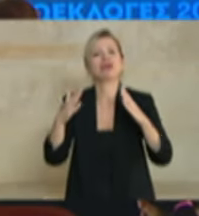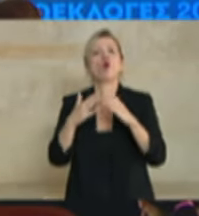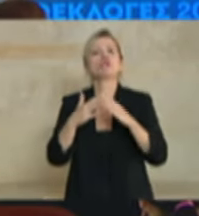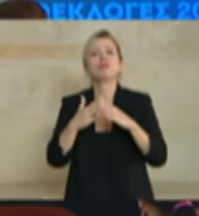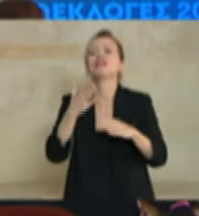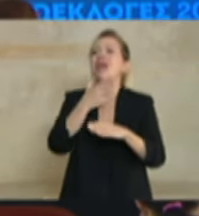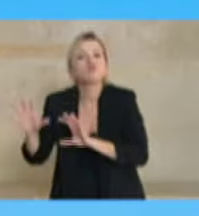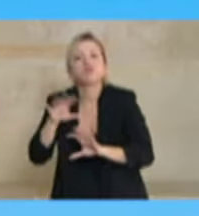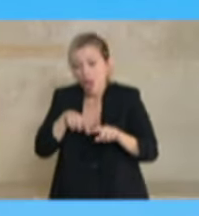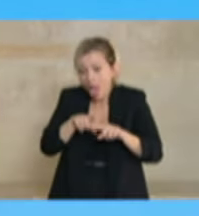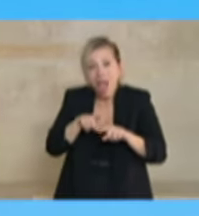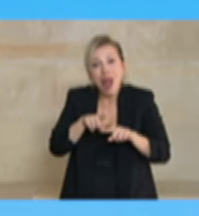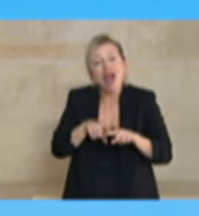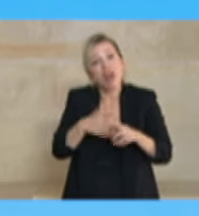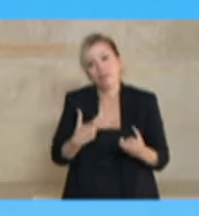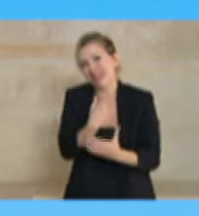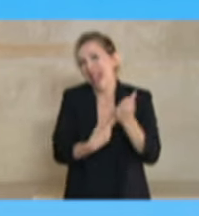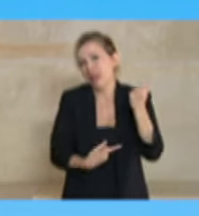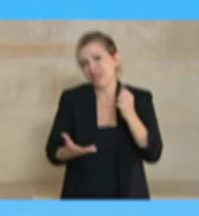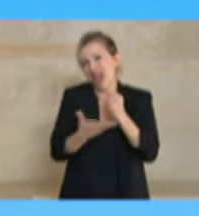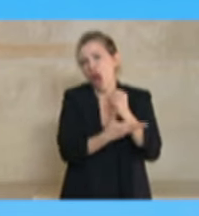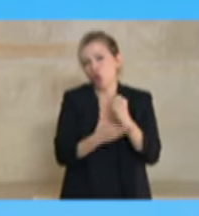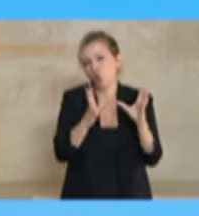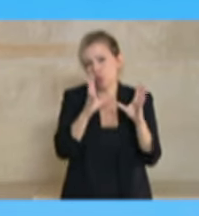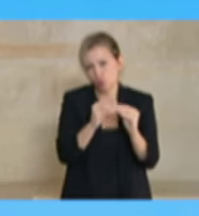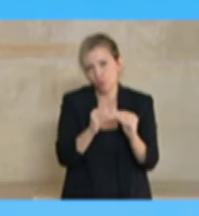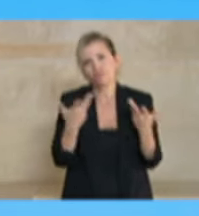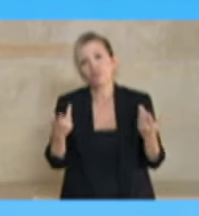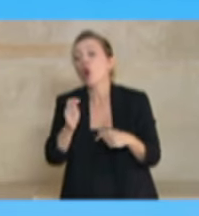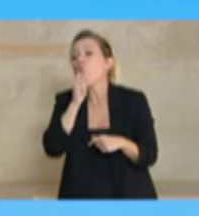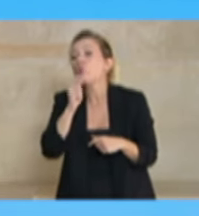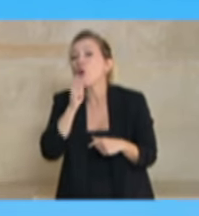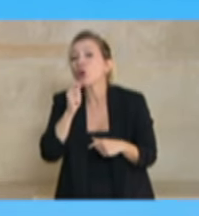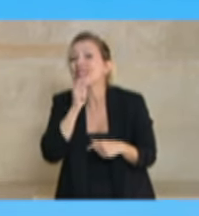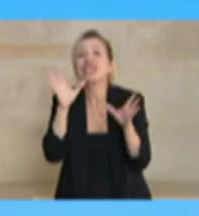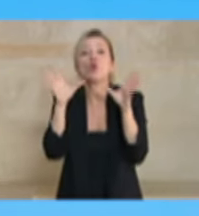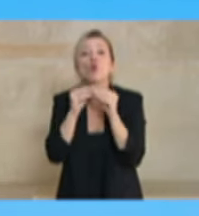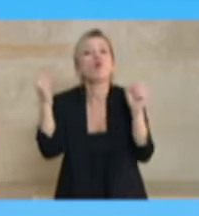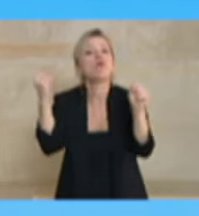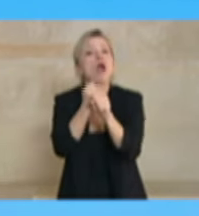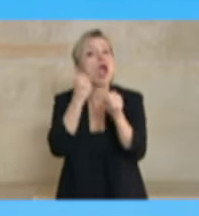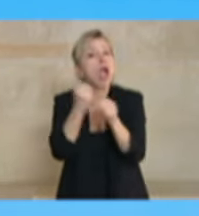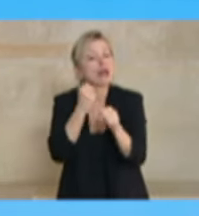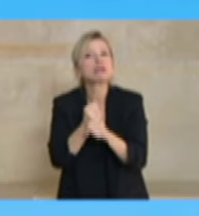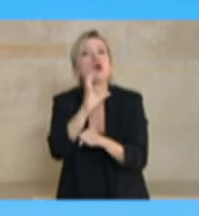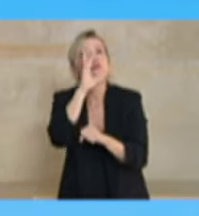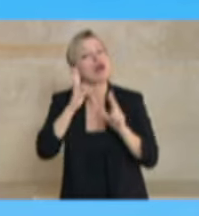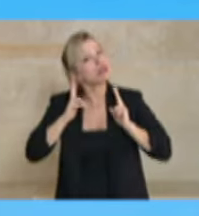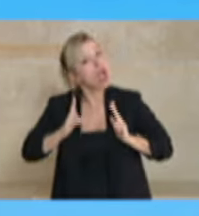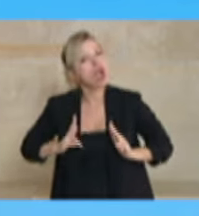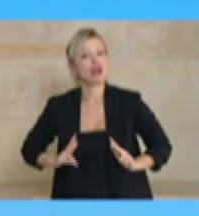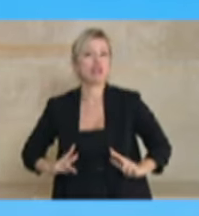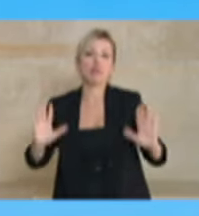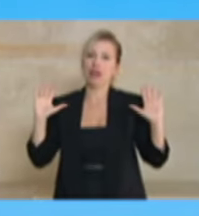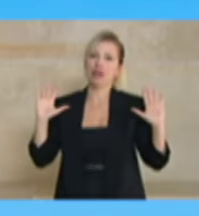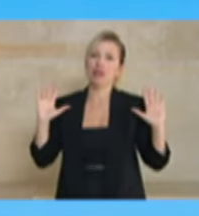ανεργίας θα επιτευχθεί νωρίτερα. Θα έλεγα ότι η πολιτική μας στα ζητήματα της εργασίας είναι μια πολύ επιτυχημένη πολιτική και βέβαια ο στόχος